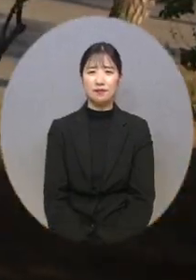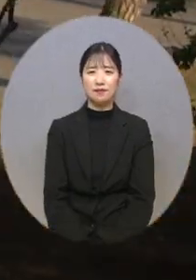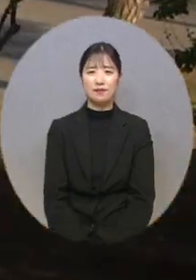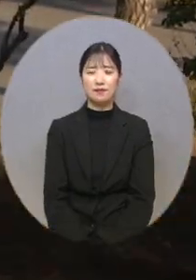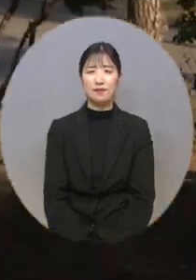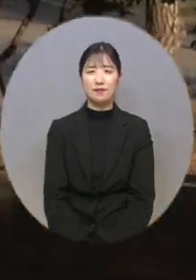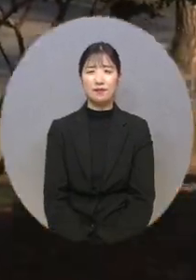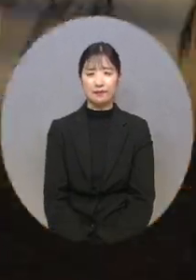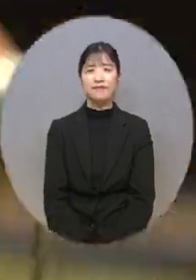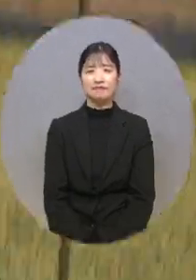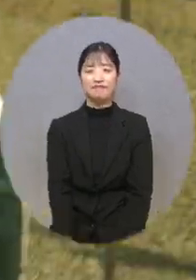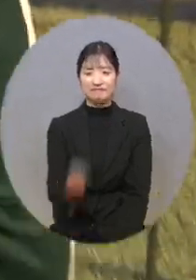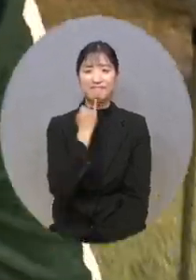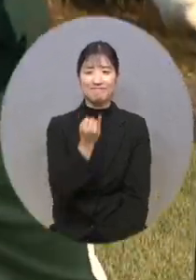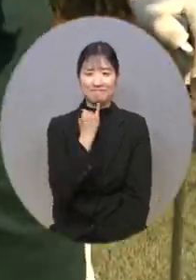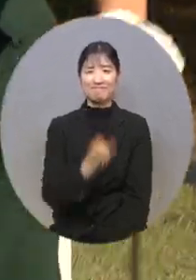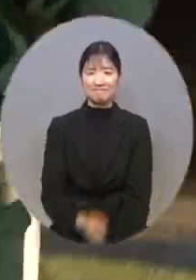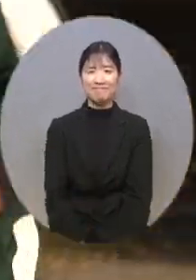괜찮아.